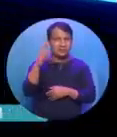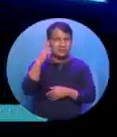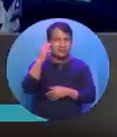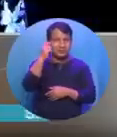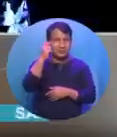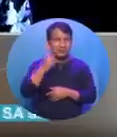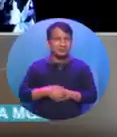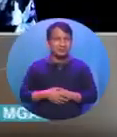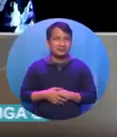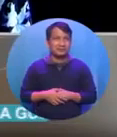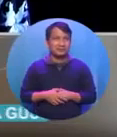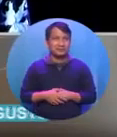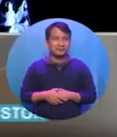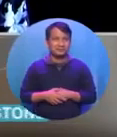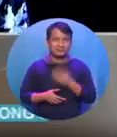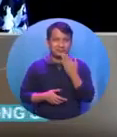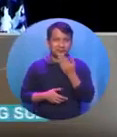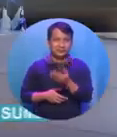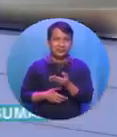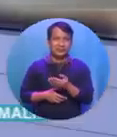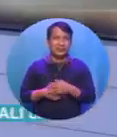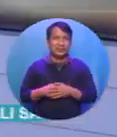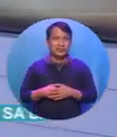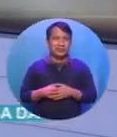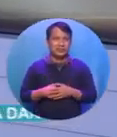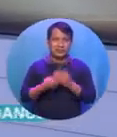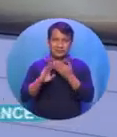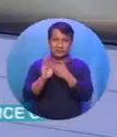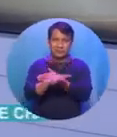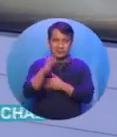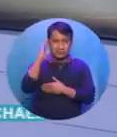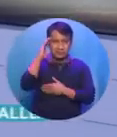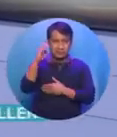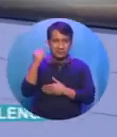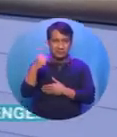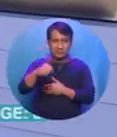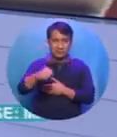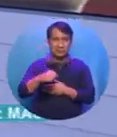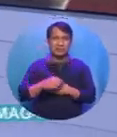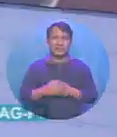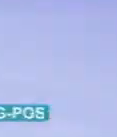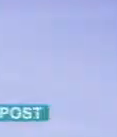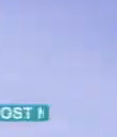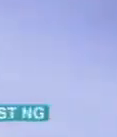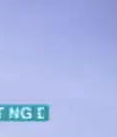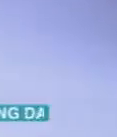studio. Salamat, MJ Marfori. At magbabalik pa po ang Idol in Action.